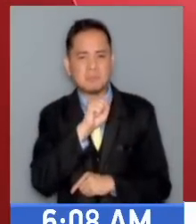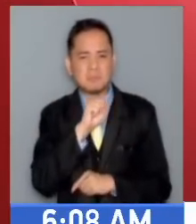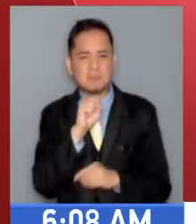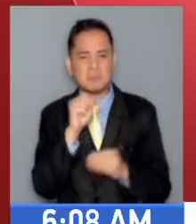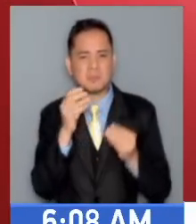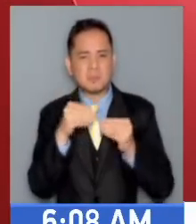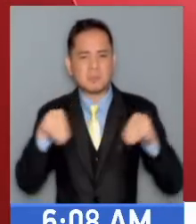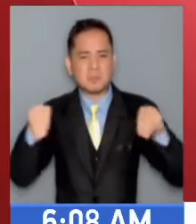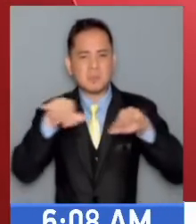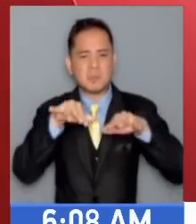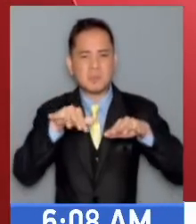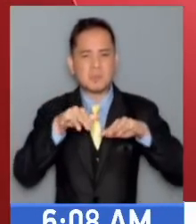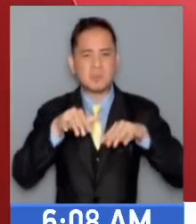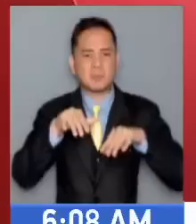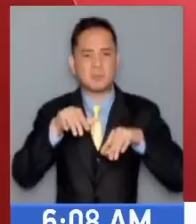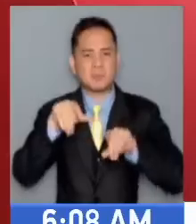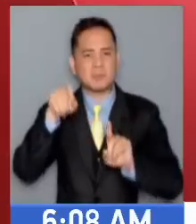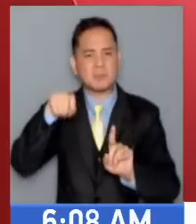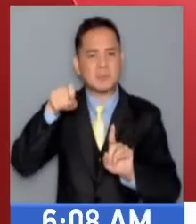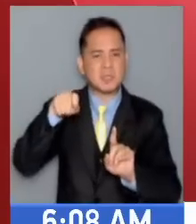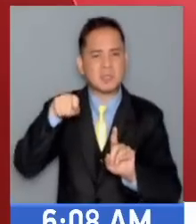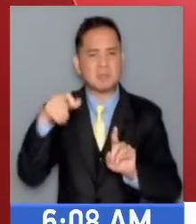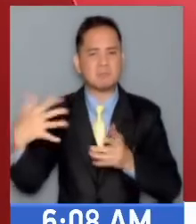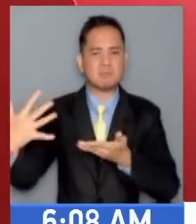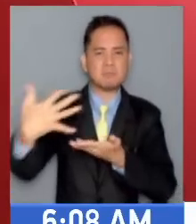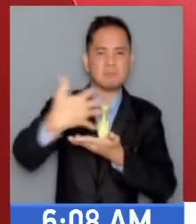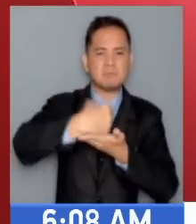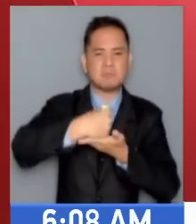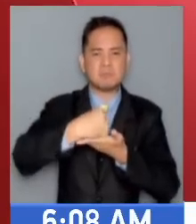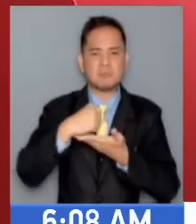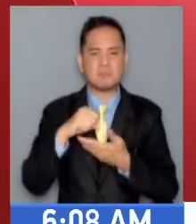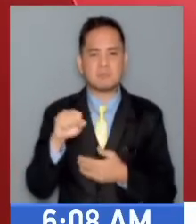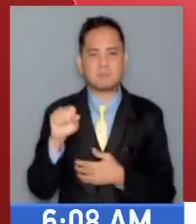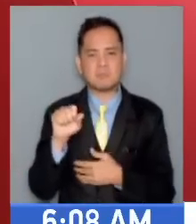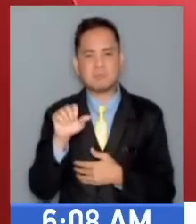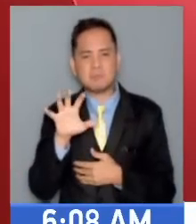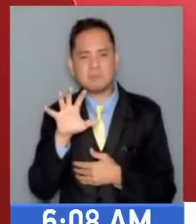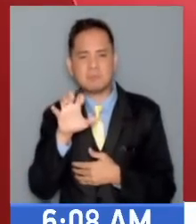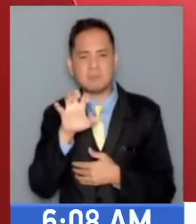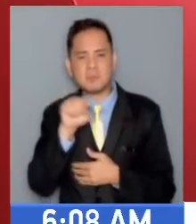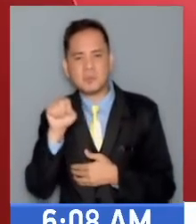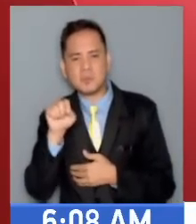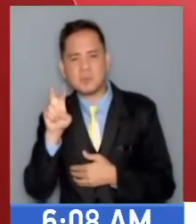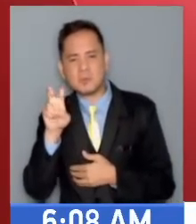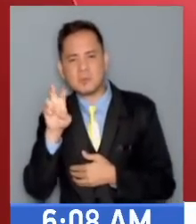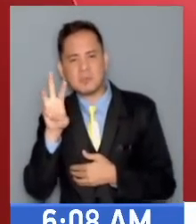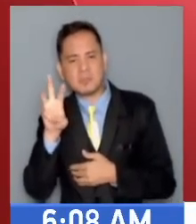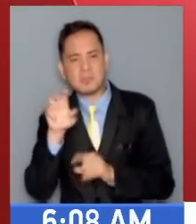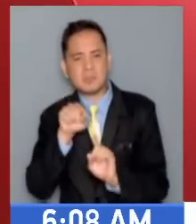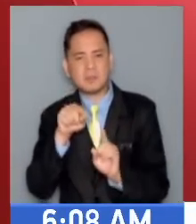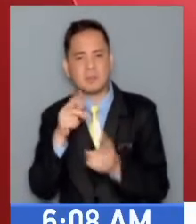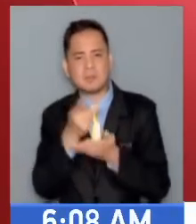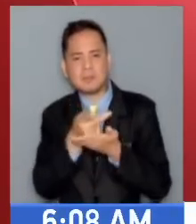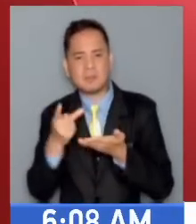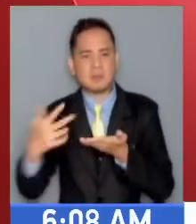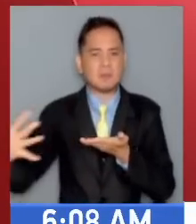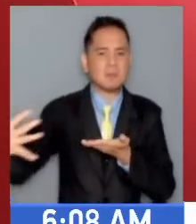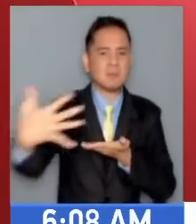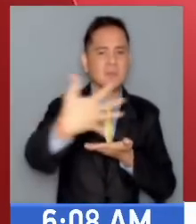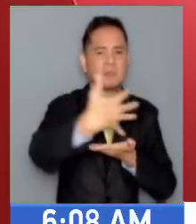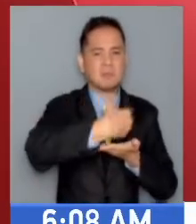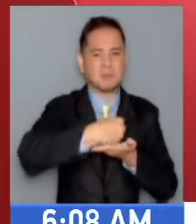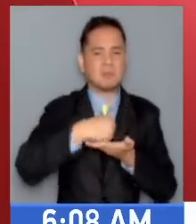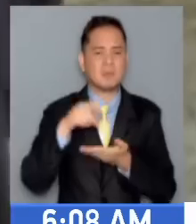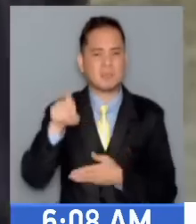ibabaw paingon dito sa ubos. Estimate is 500 to 600 kadam trucks